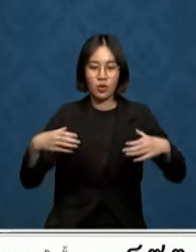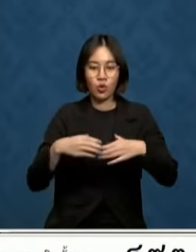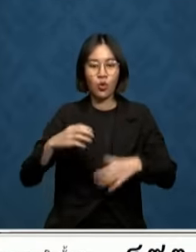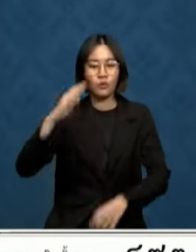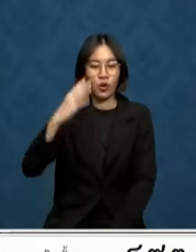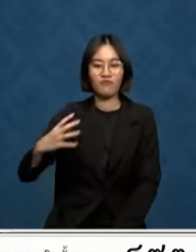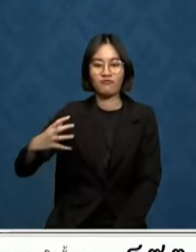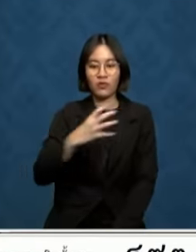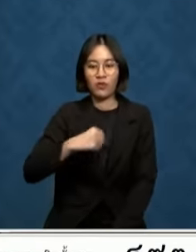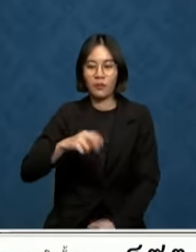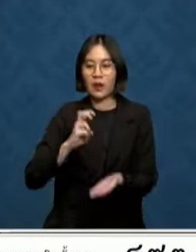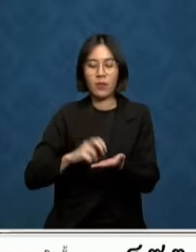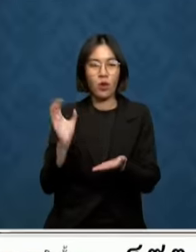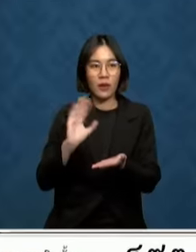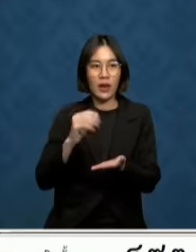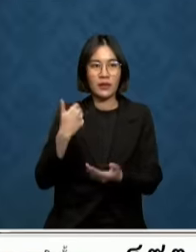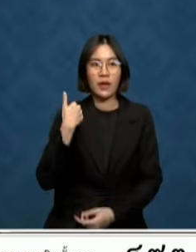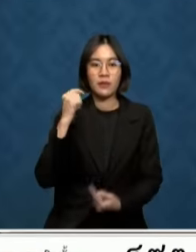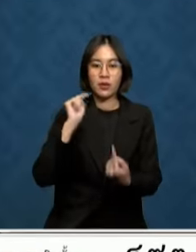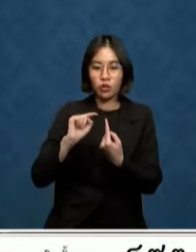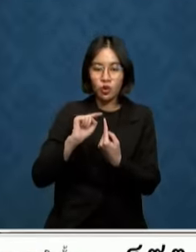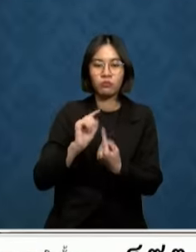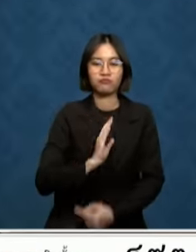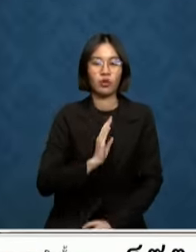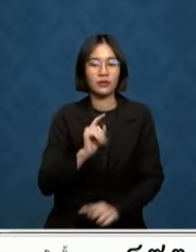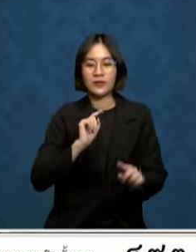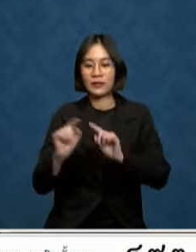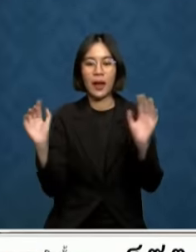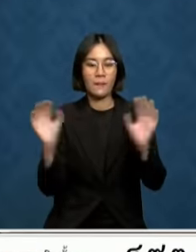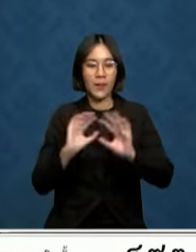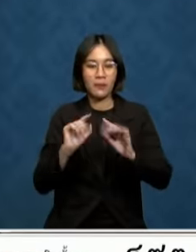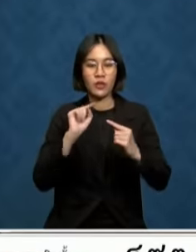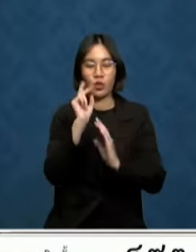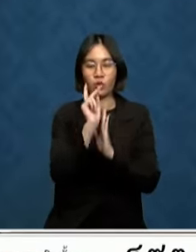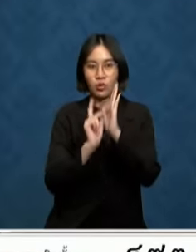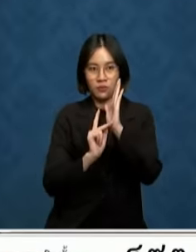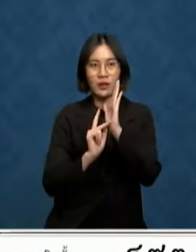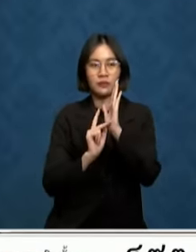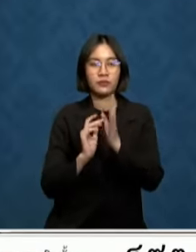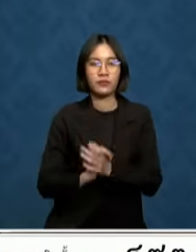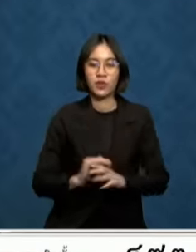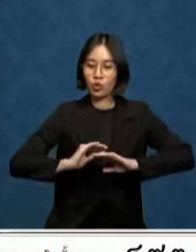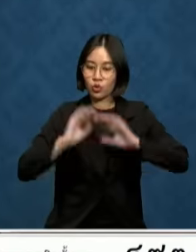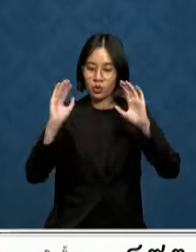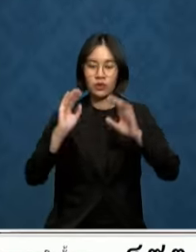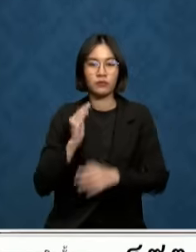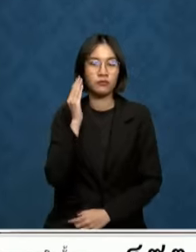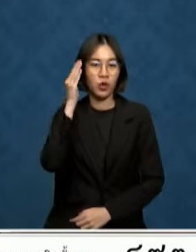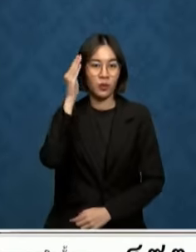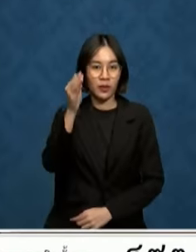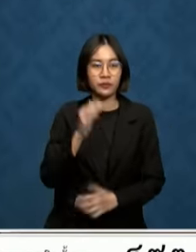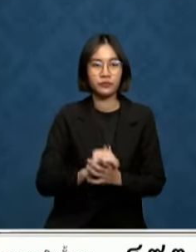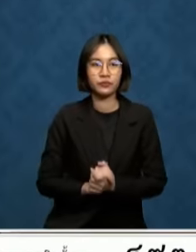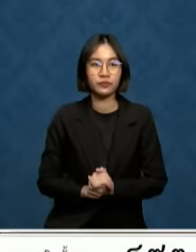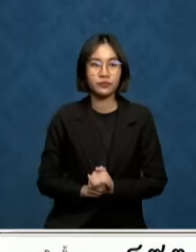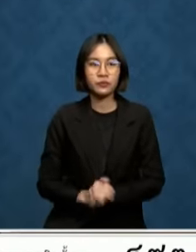ประหารจะไม่ถูกรับรองให้มีความชอบทำใดๆทางกฎหมายอีกต่อไปท่ปธานการบครับ